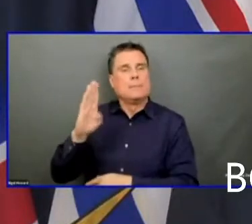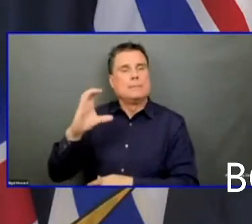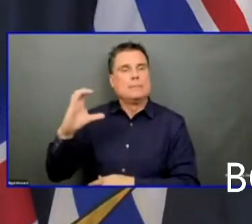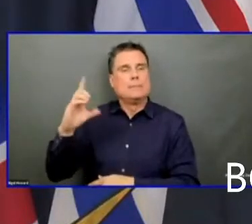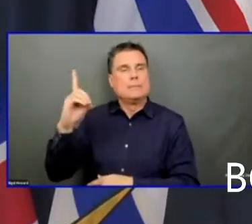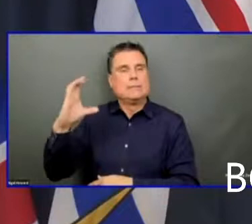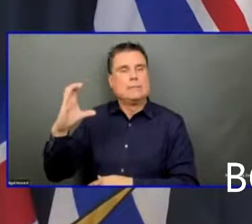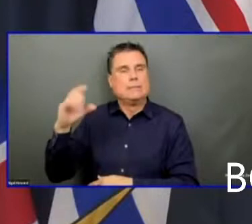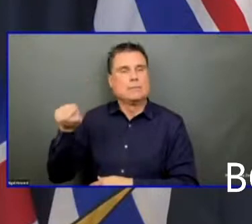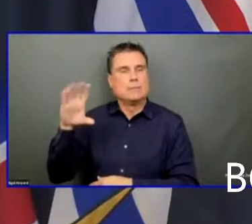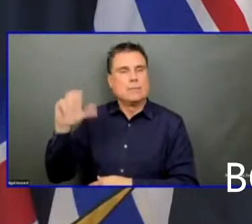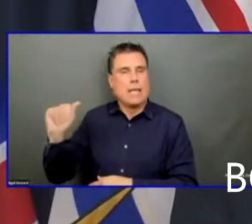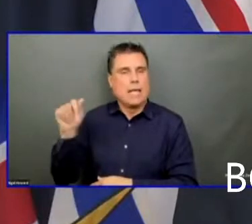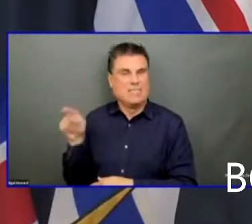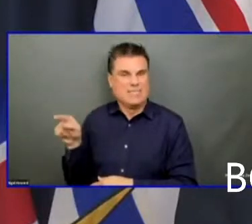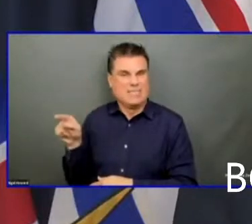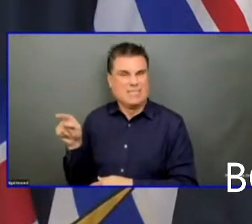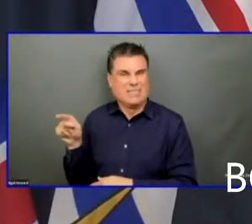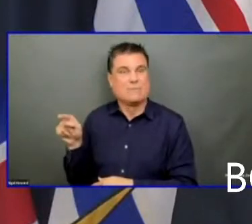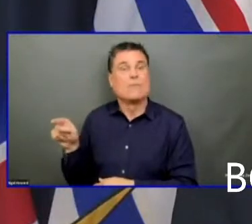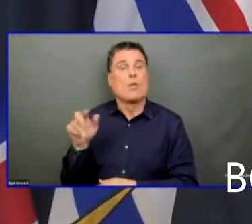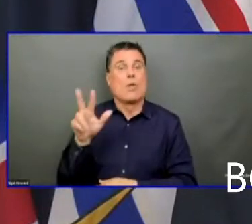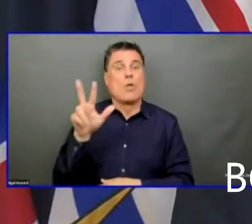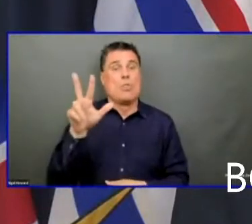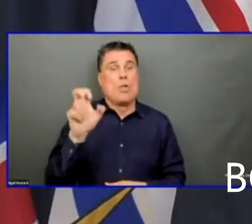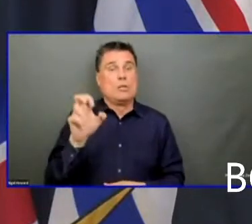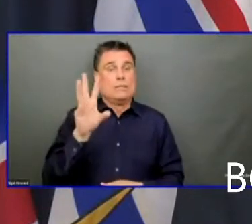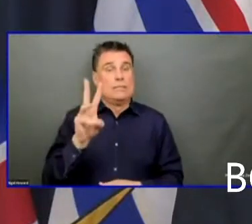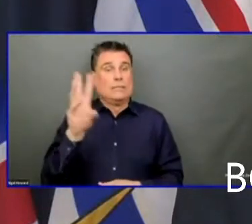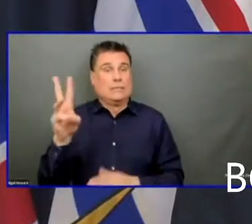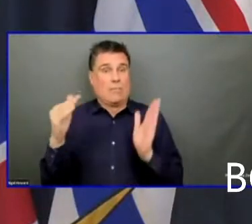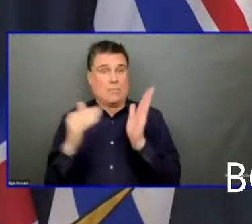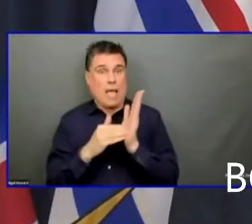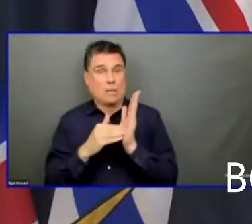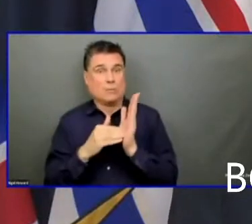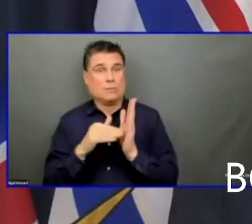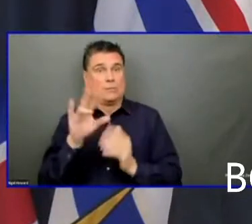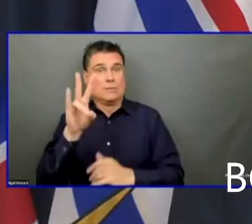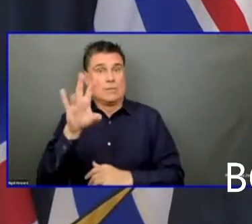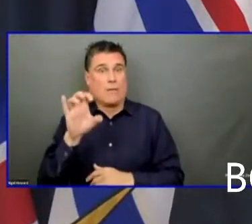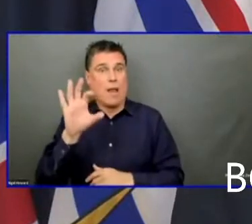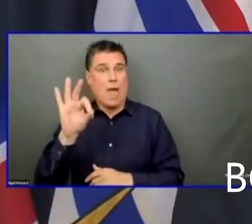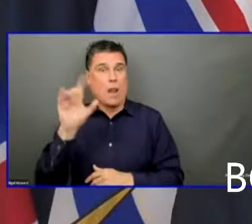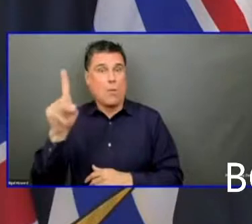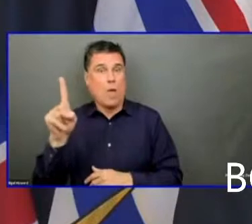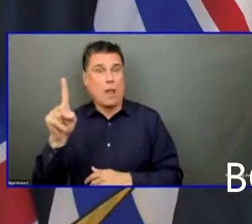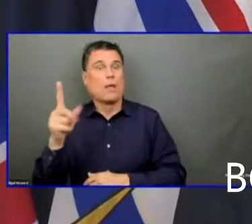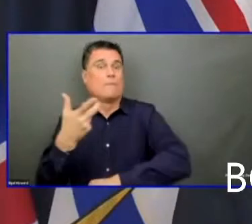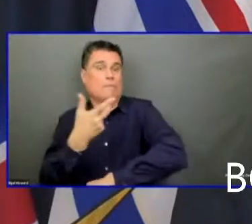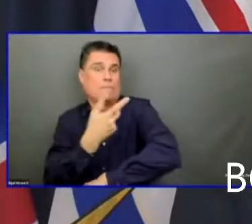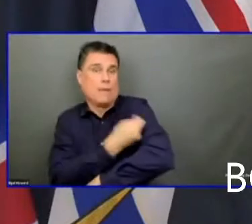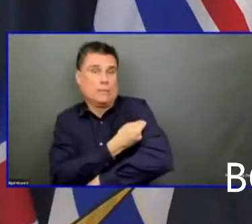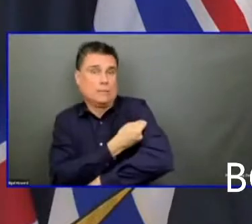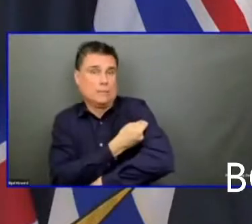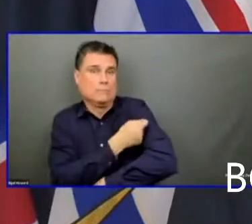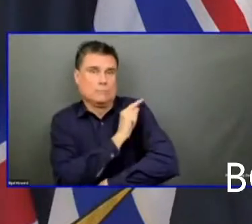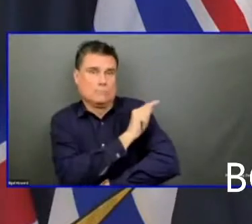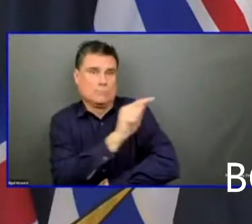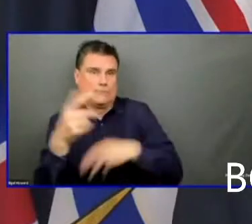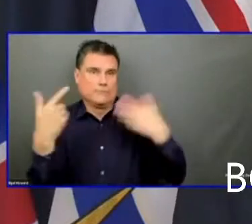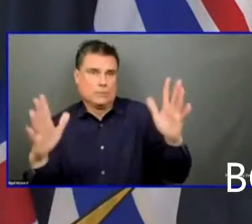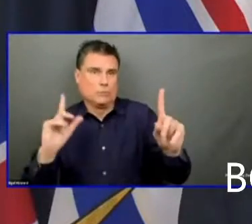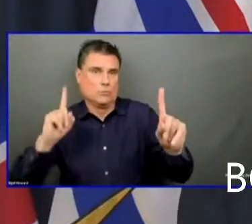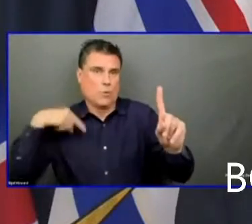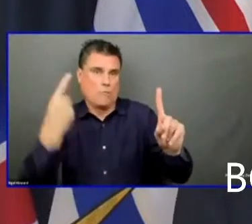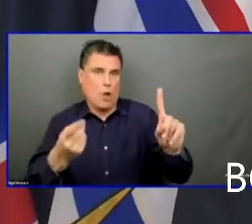个说实话。这个11个为什么会获得的呢？也就是这个疫苗针打完要2星期